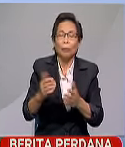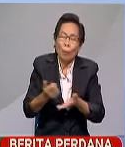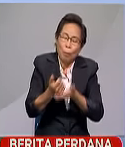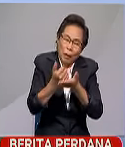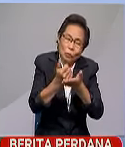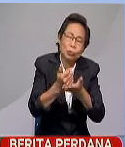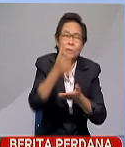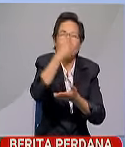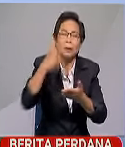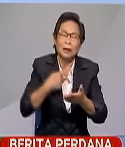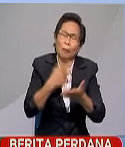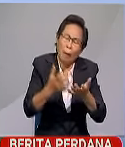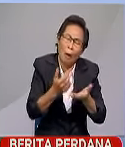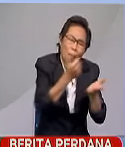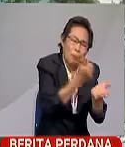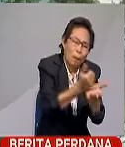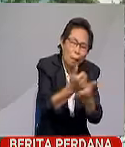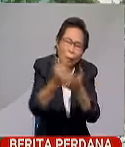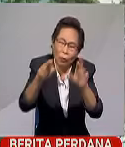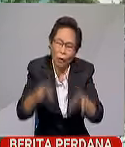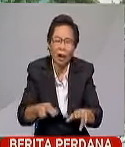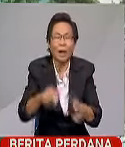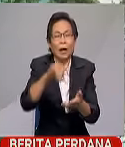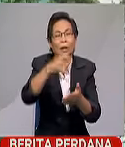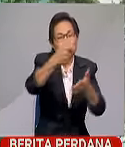itu rakyat, ia dibekukan.